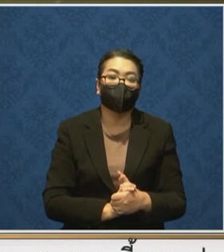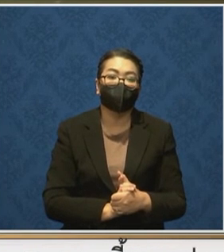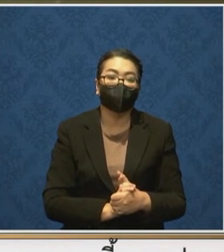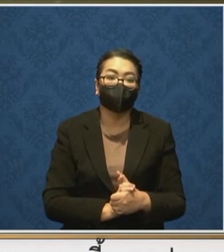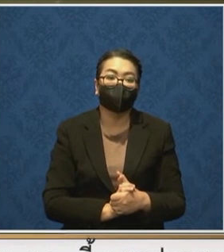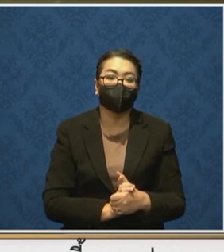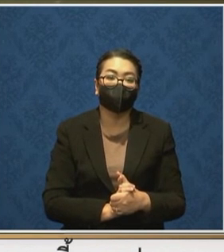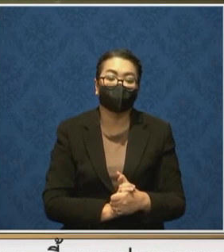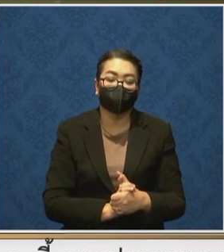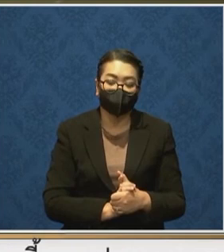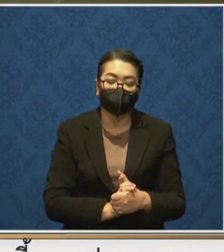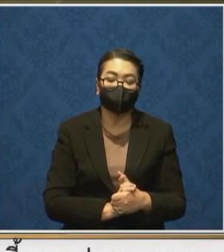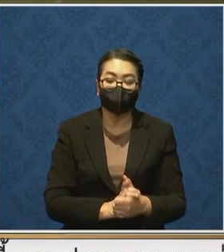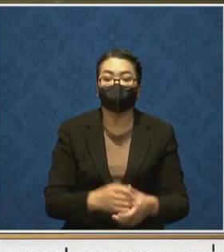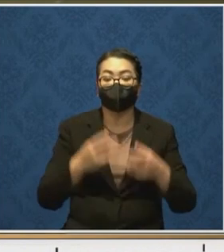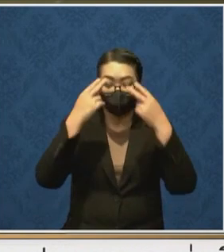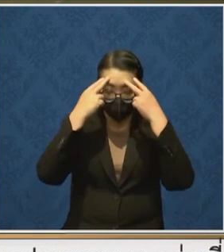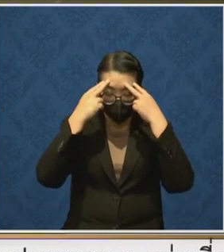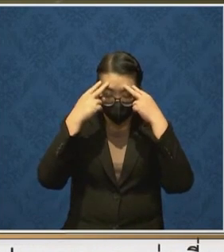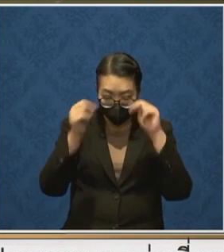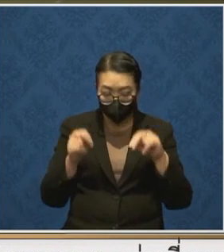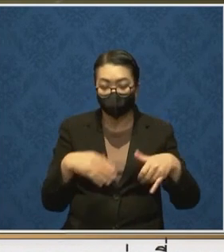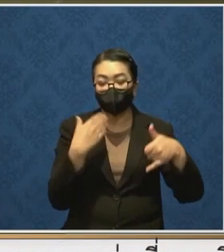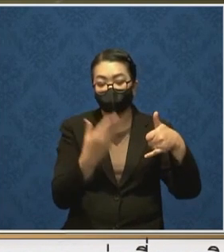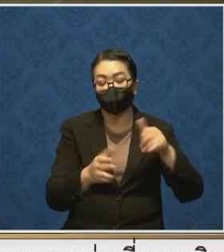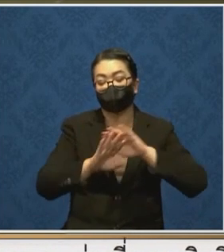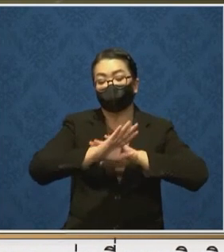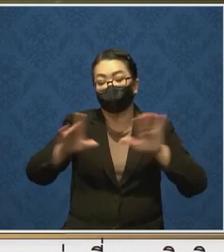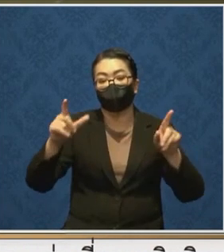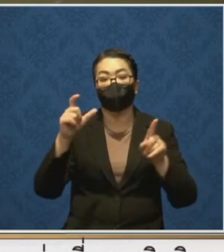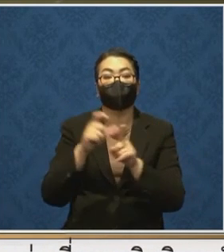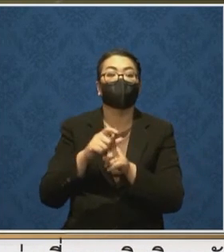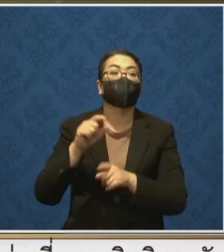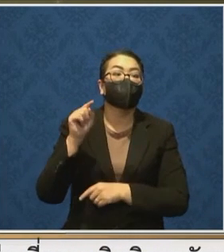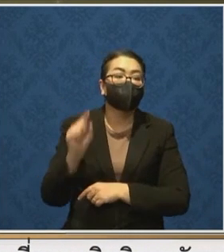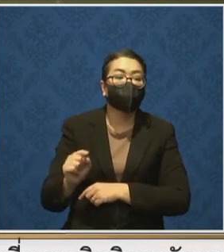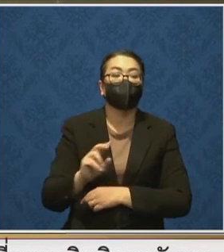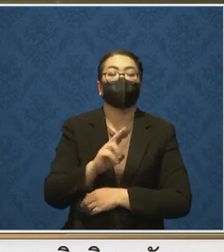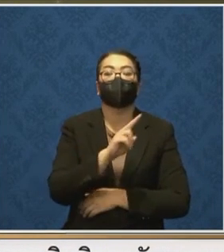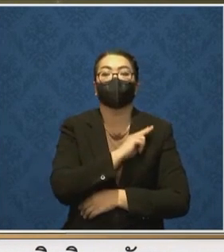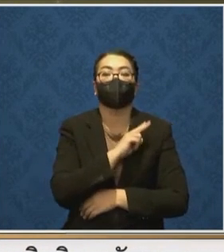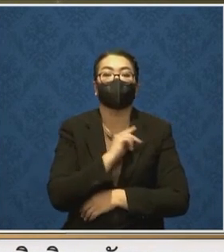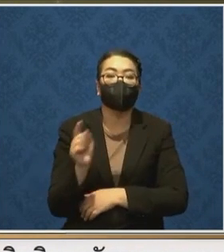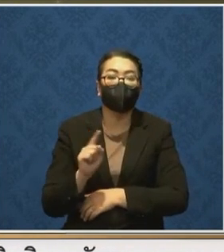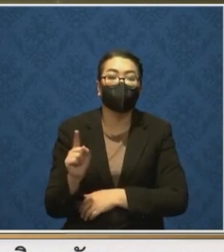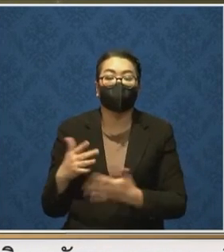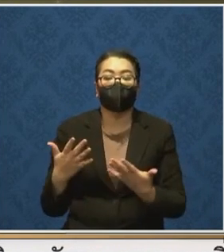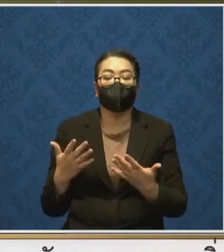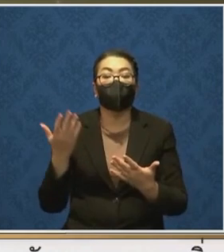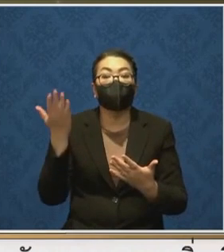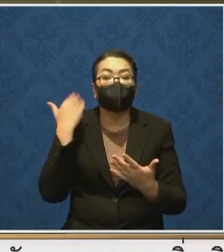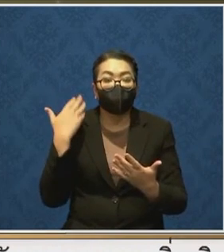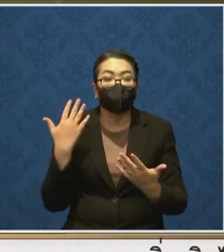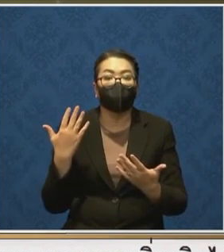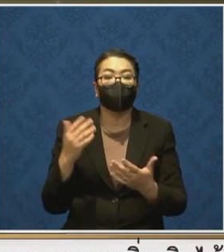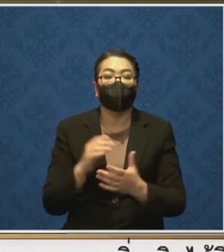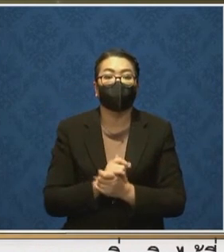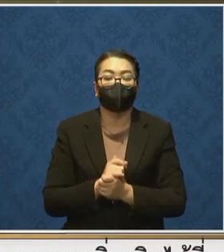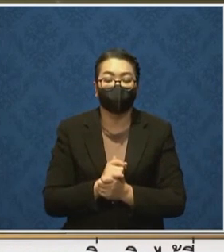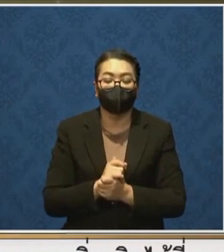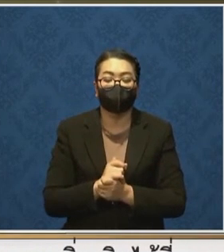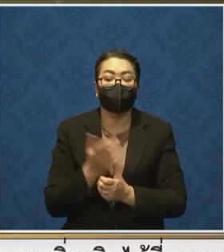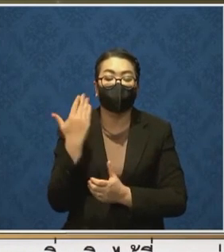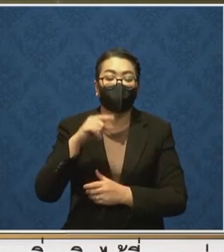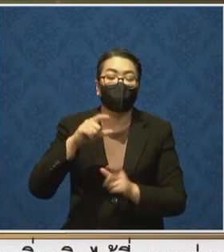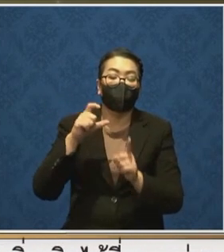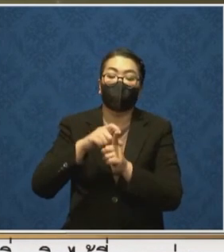imply พสามารใช้อำนาจในการยกเลือกคำสั่งของตัเองที่ได้เคยออกไป